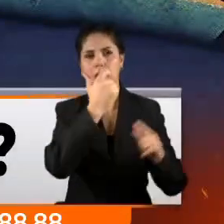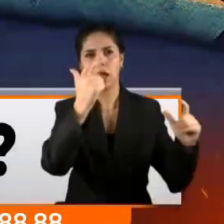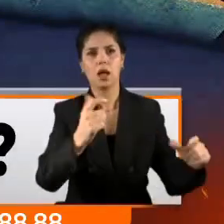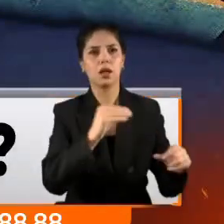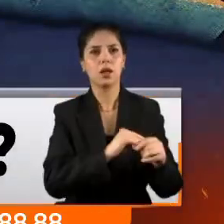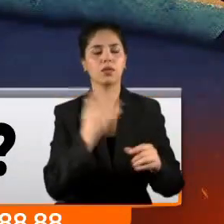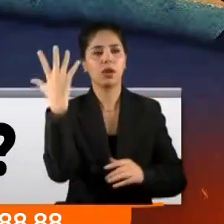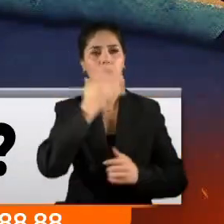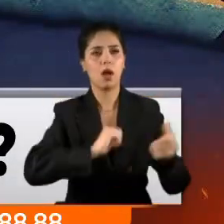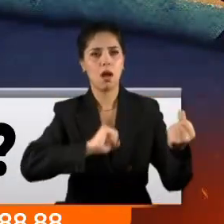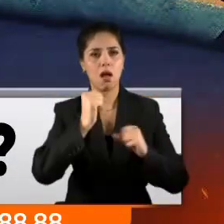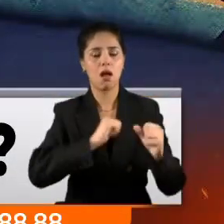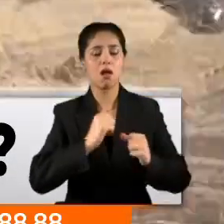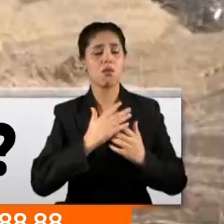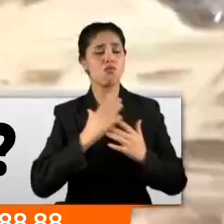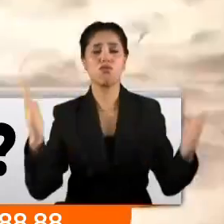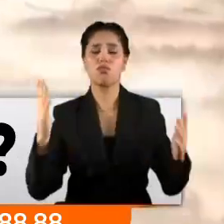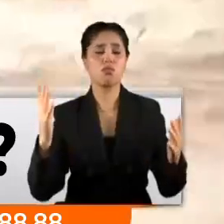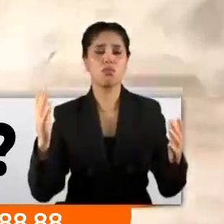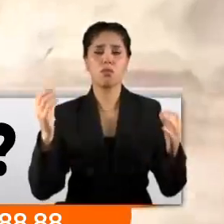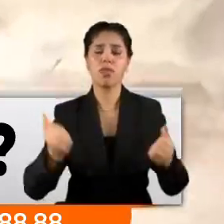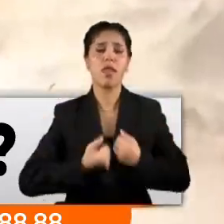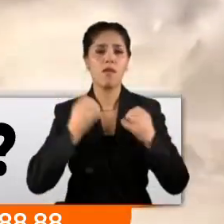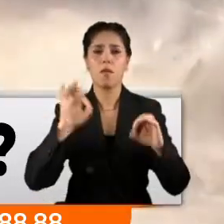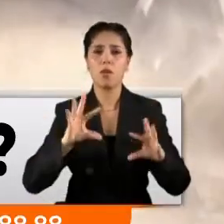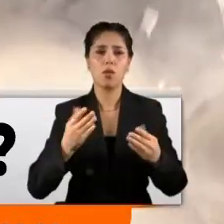büyük kara harekatı da kapıda olabilir.